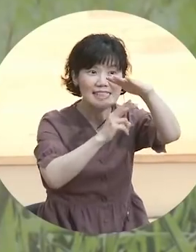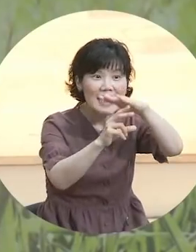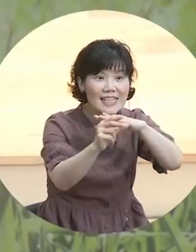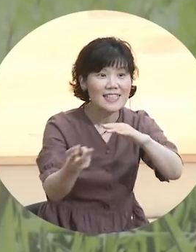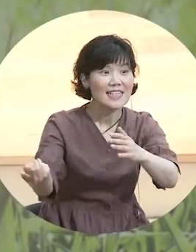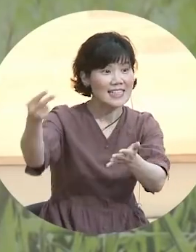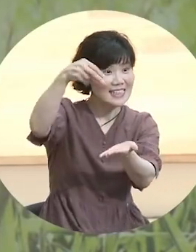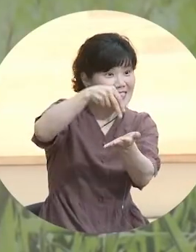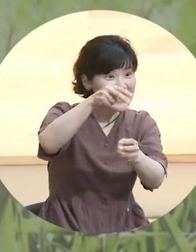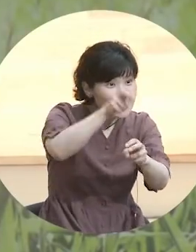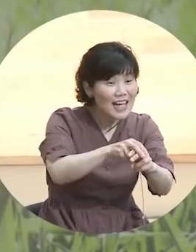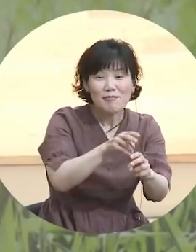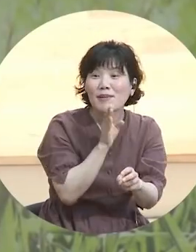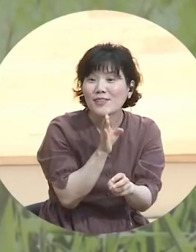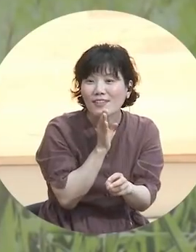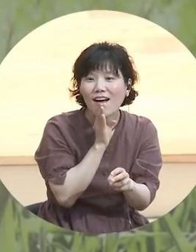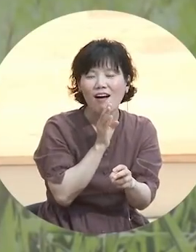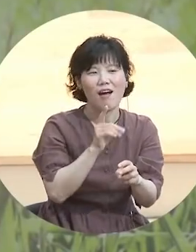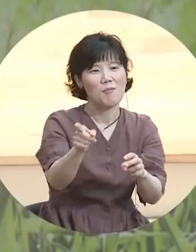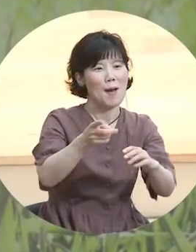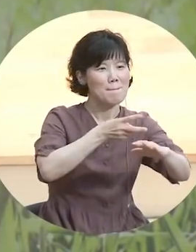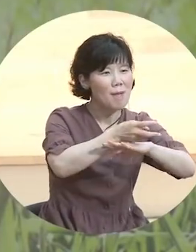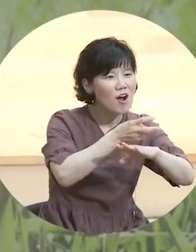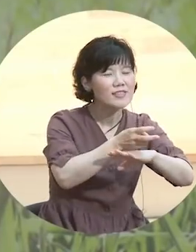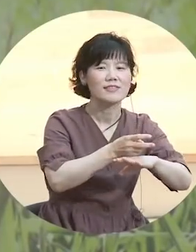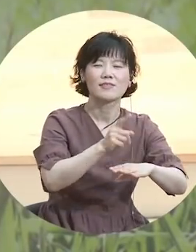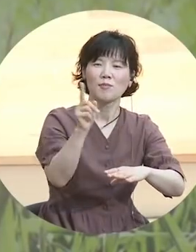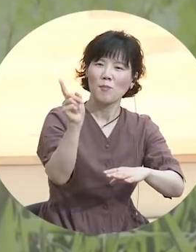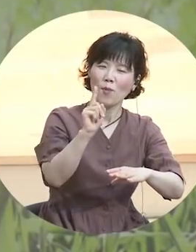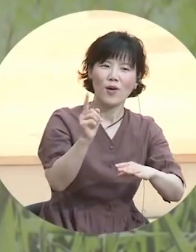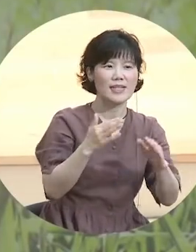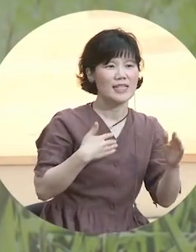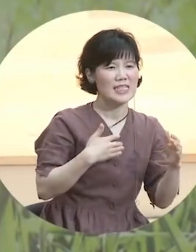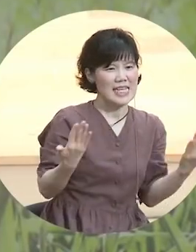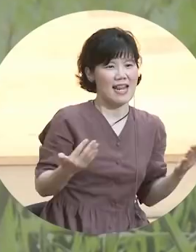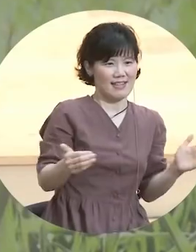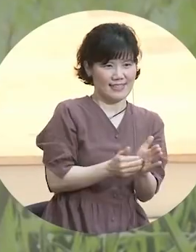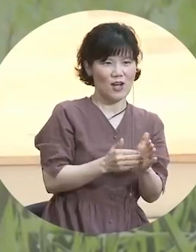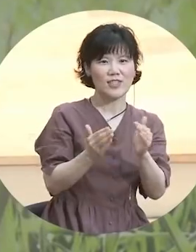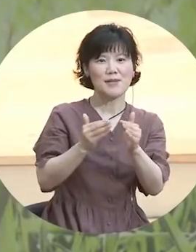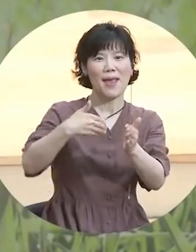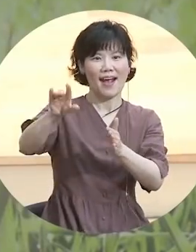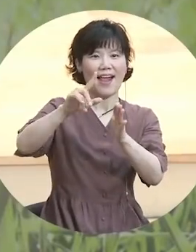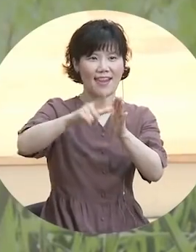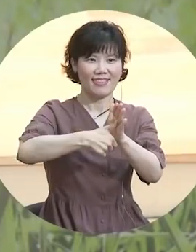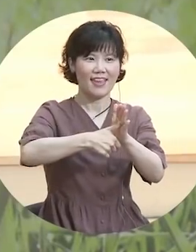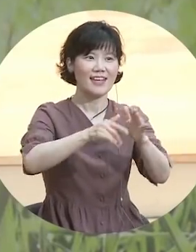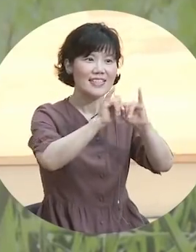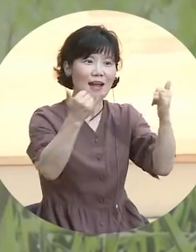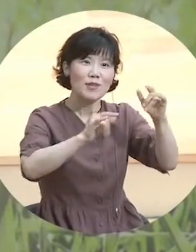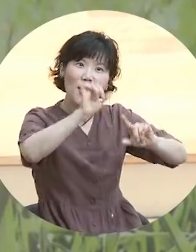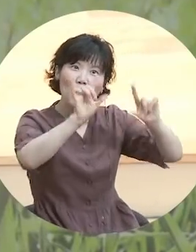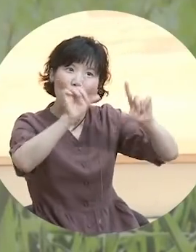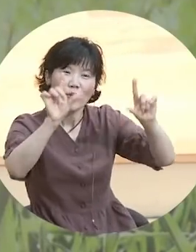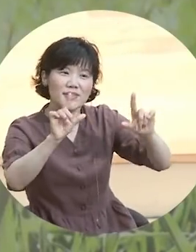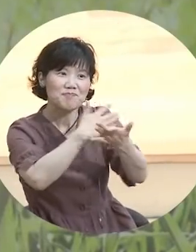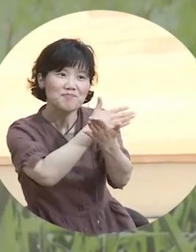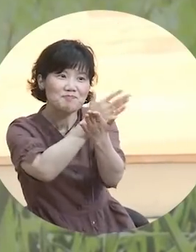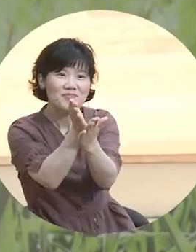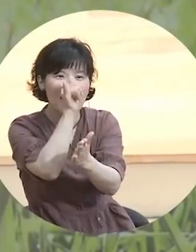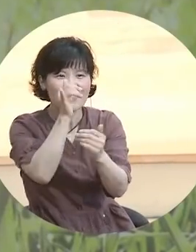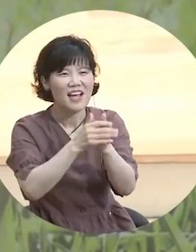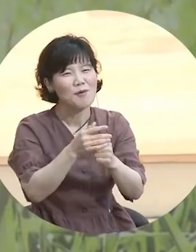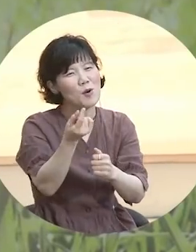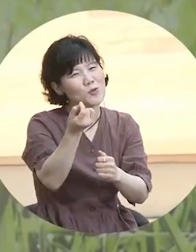칩시다. 버스나 지하철을 타가지고 퇴근길에 집으로 향하는 다양한 사람들의 모습이 있죠. 어떤 사람은